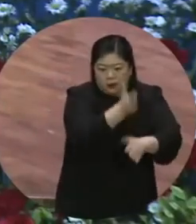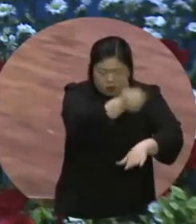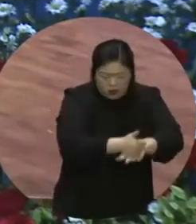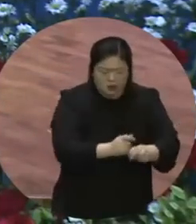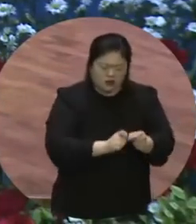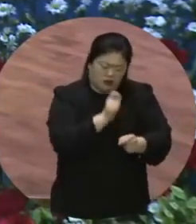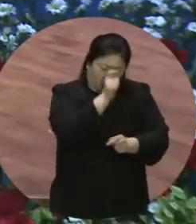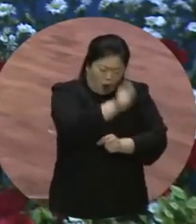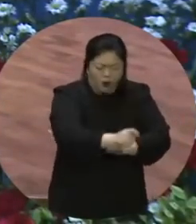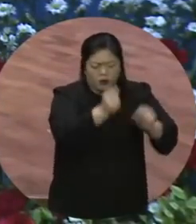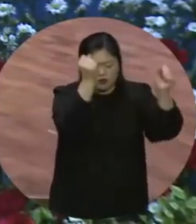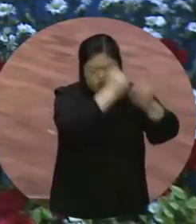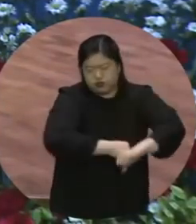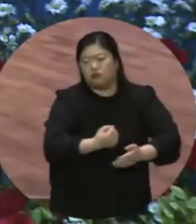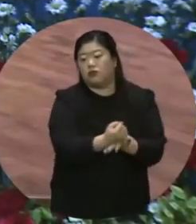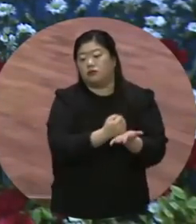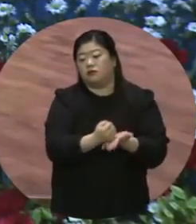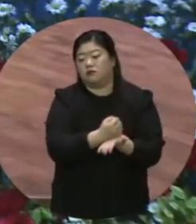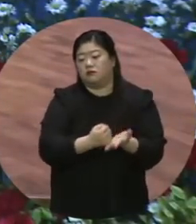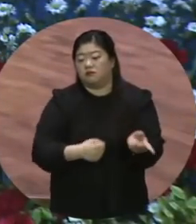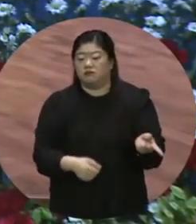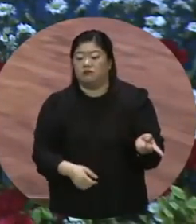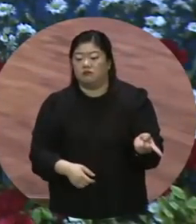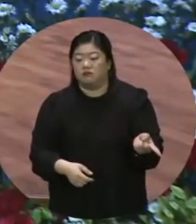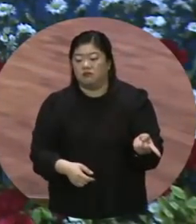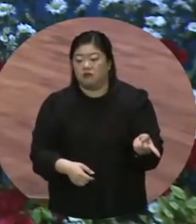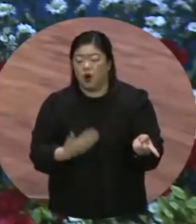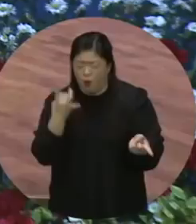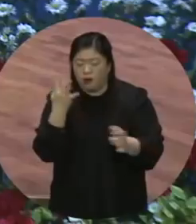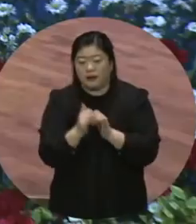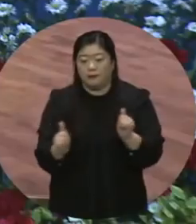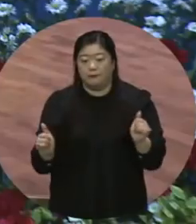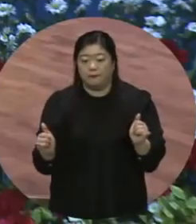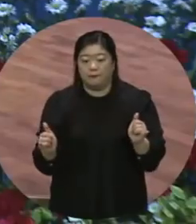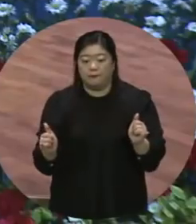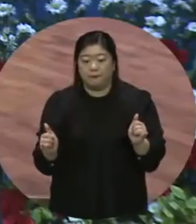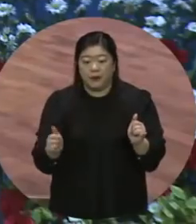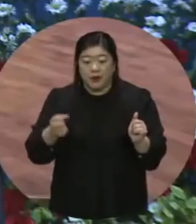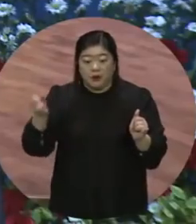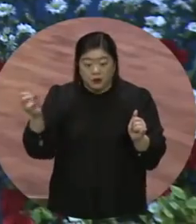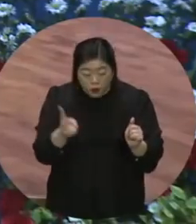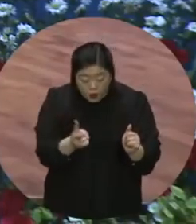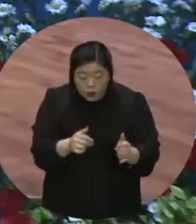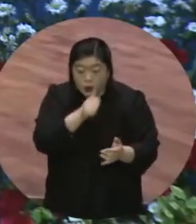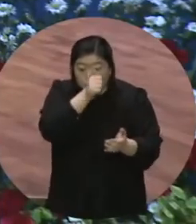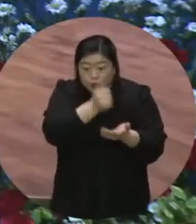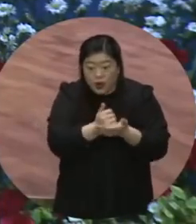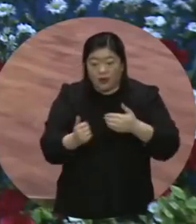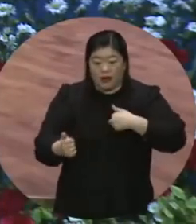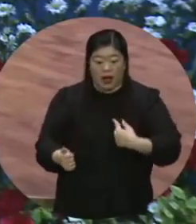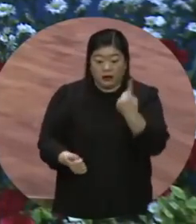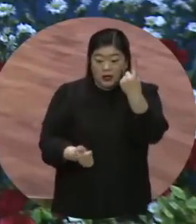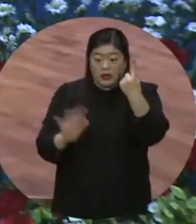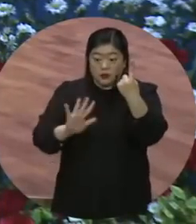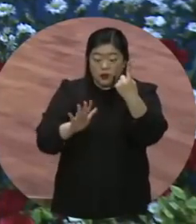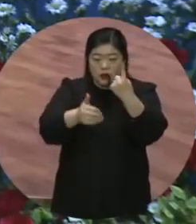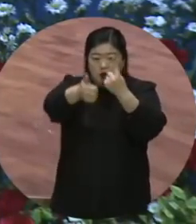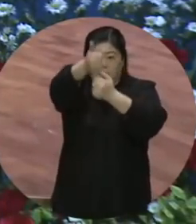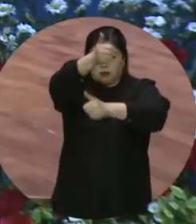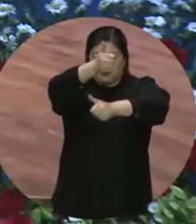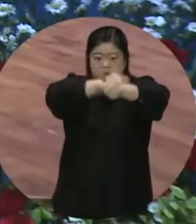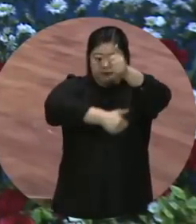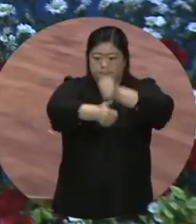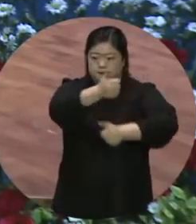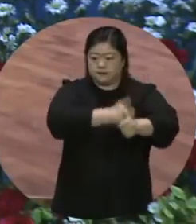것이 인간의 운명이요. 그리고 자자손손 이어집니다. 이 저주가. 그래서